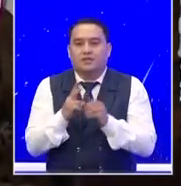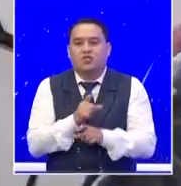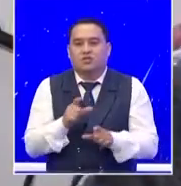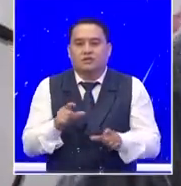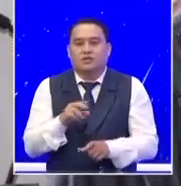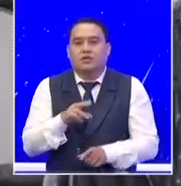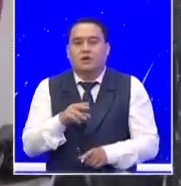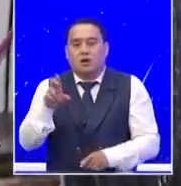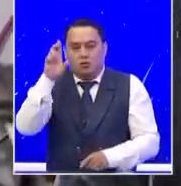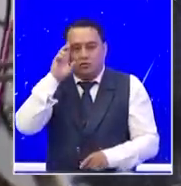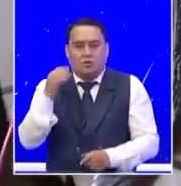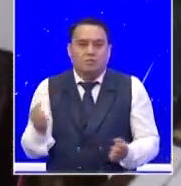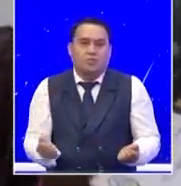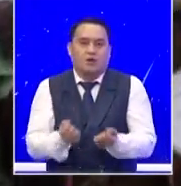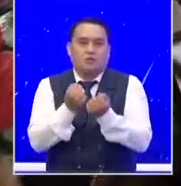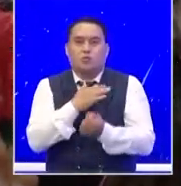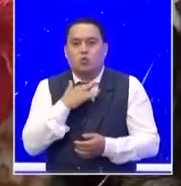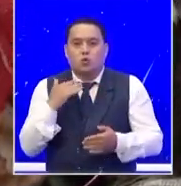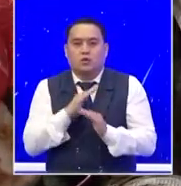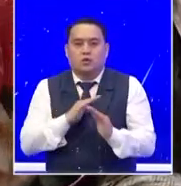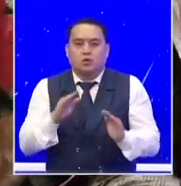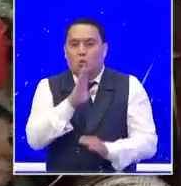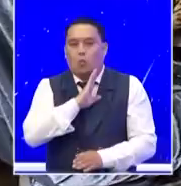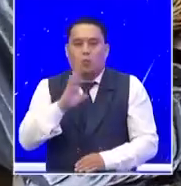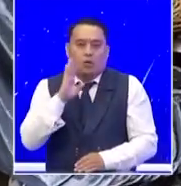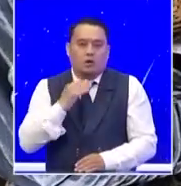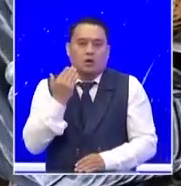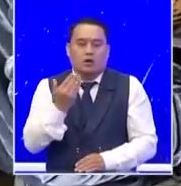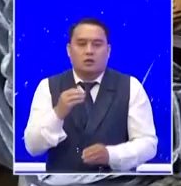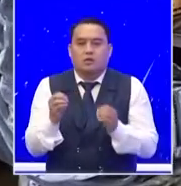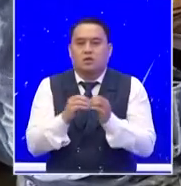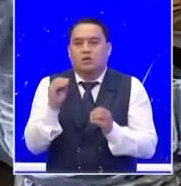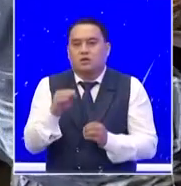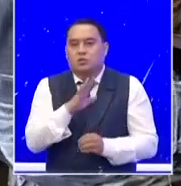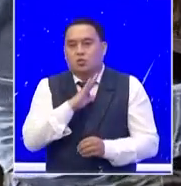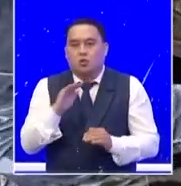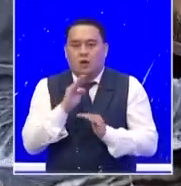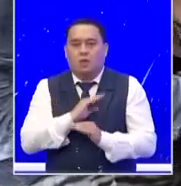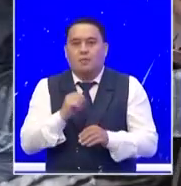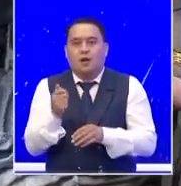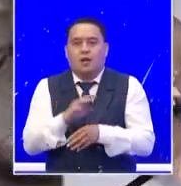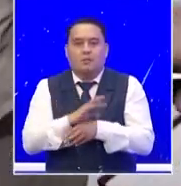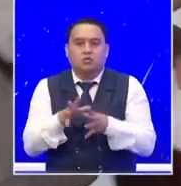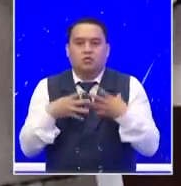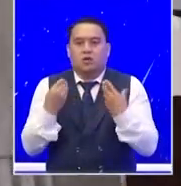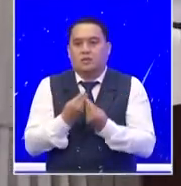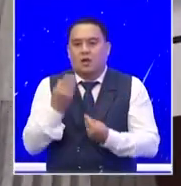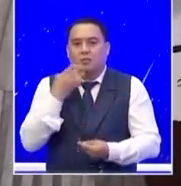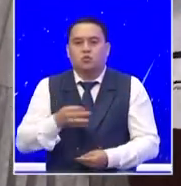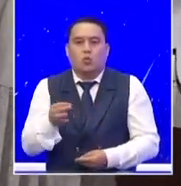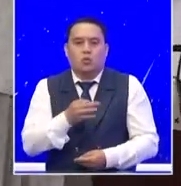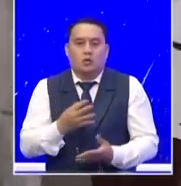человек. Государство всячески поддерживает многодетную мать. В этом году порядка 10 тысяч многодетных и малообеспеченных детей Алматинской